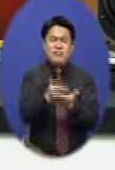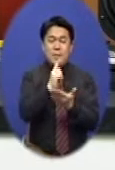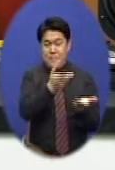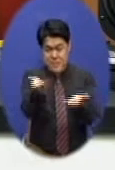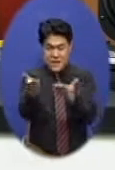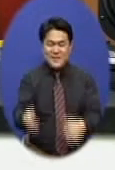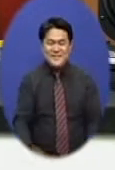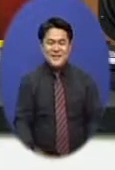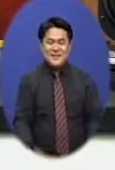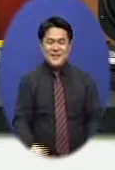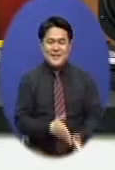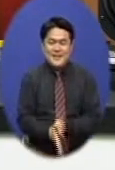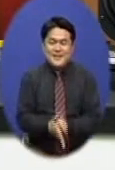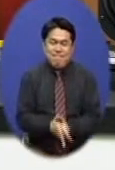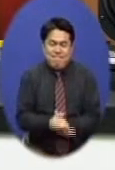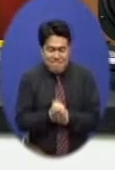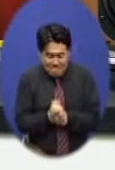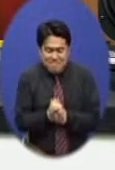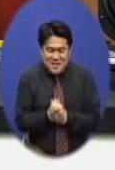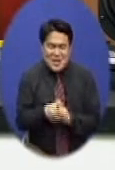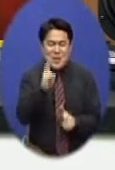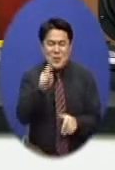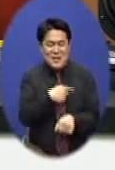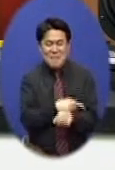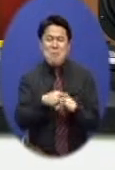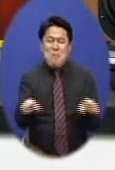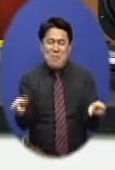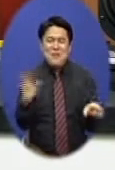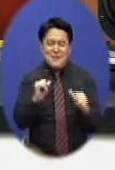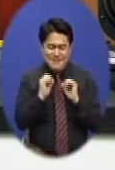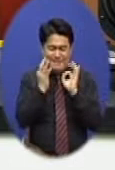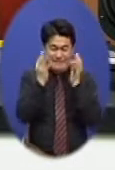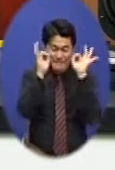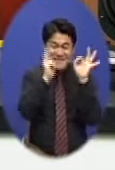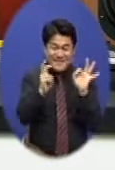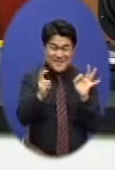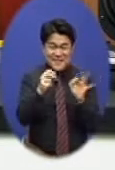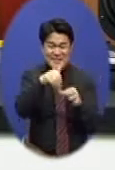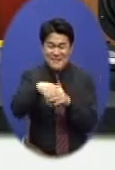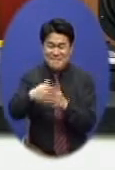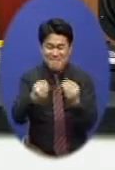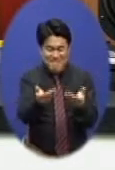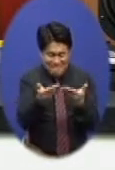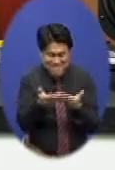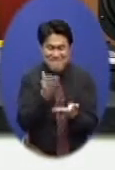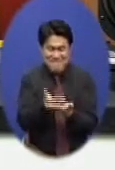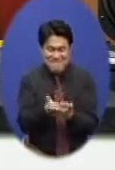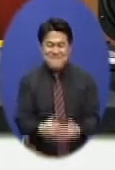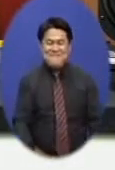해주세요. 하여튼 뭐 잘은 못하지만 열심히 하겠습니다. 네. 많이 성원해 주십시오.